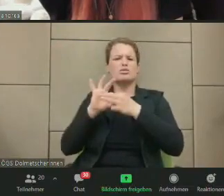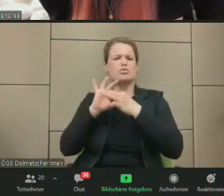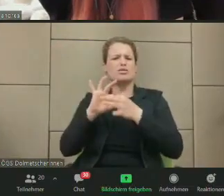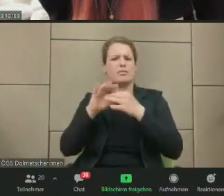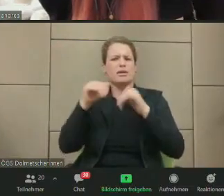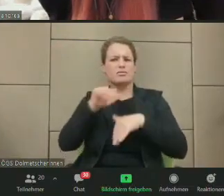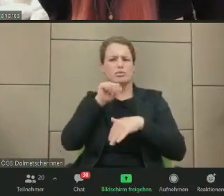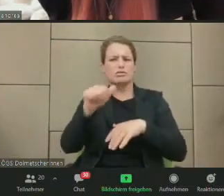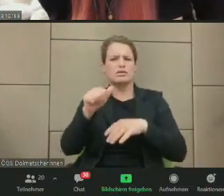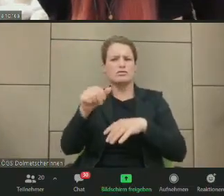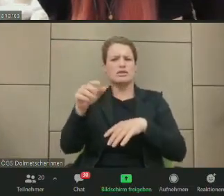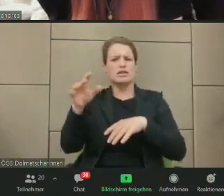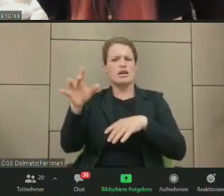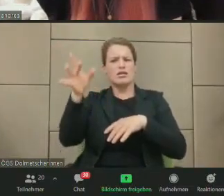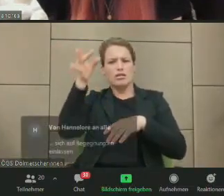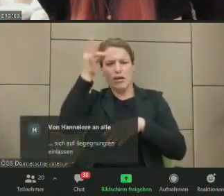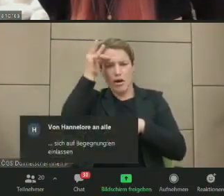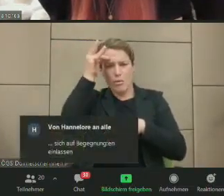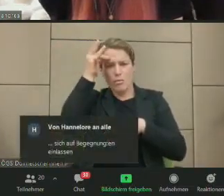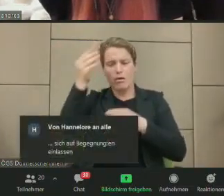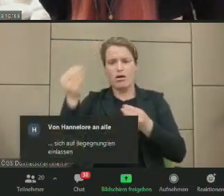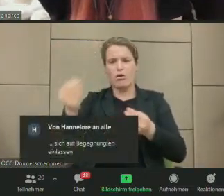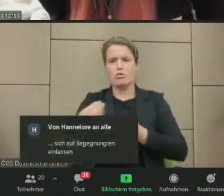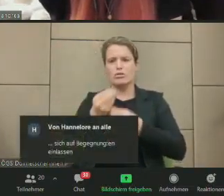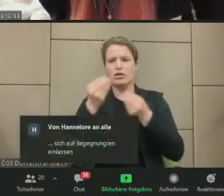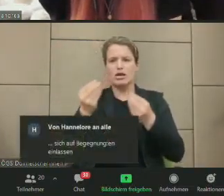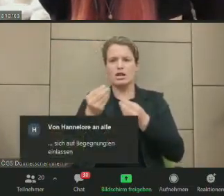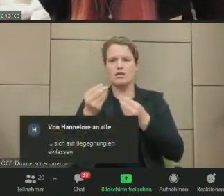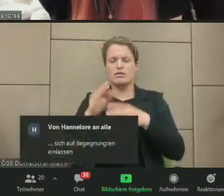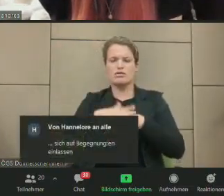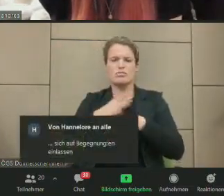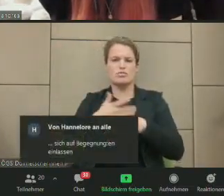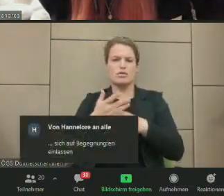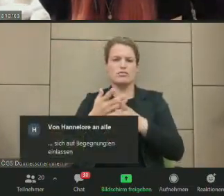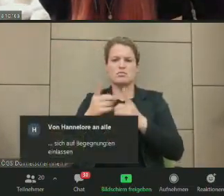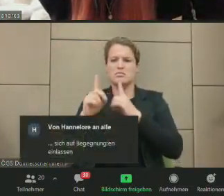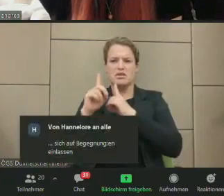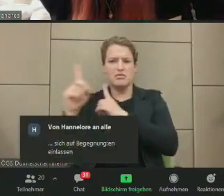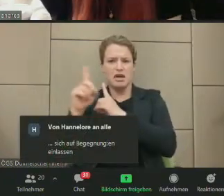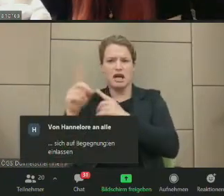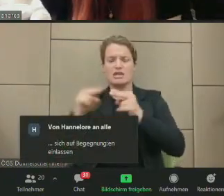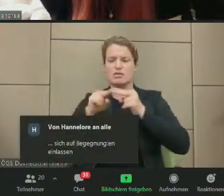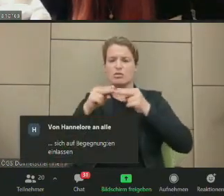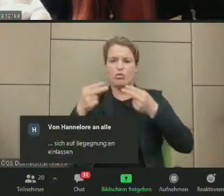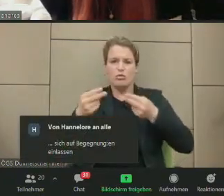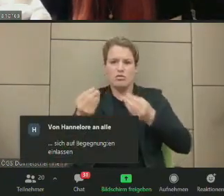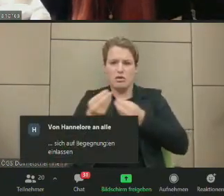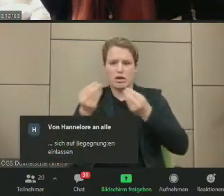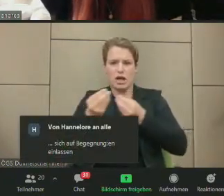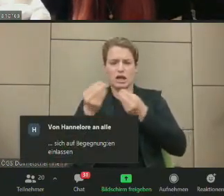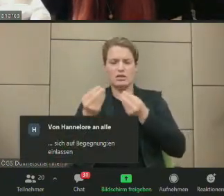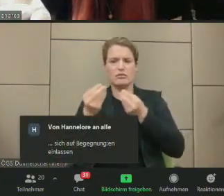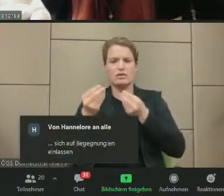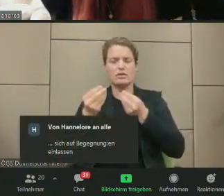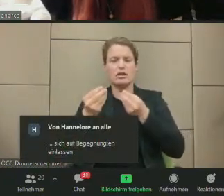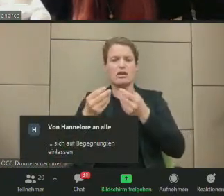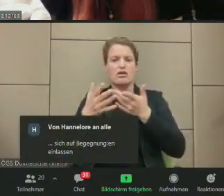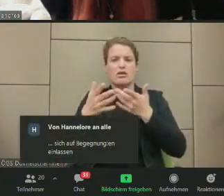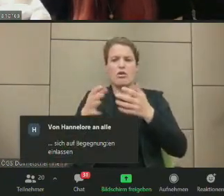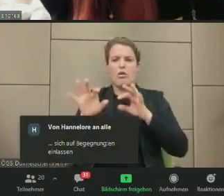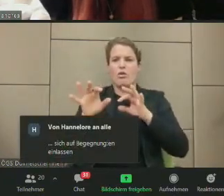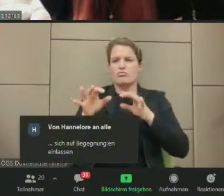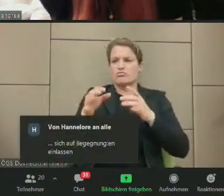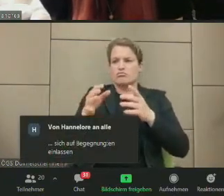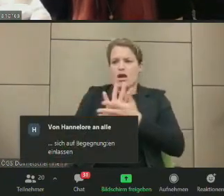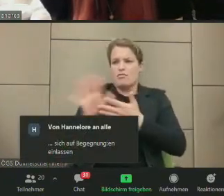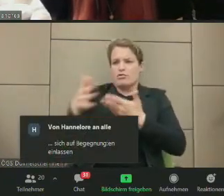Umständen lernen, was weiß ich, Verkehrsunfall oder was auch immer. Da muss es ja nicht um eine Erkrankung geben, sondern da kann man ja auch